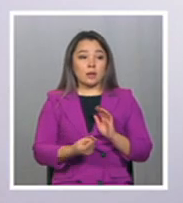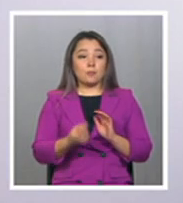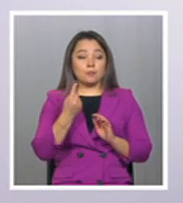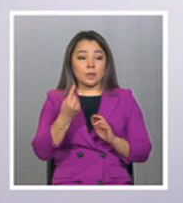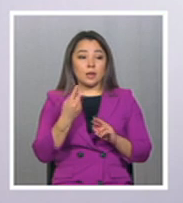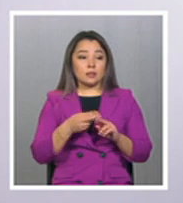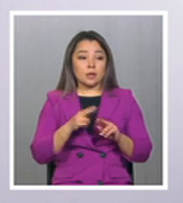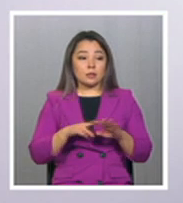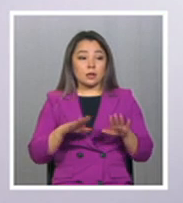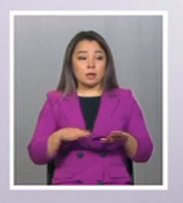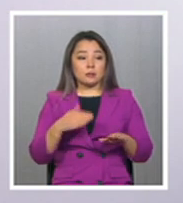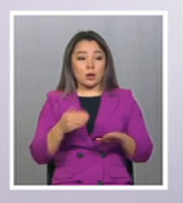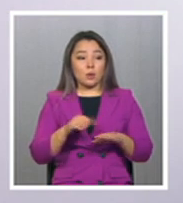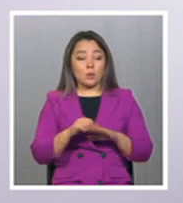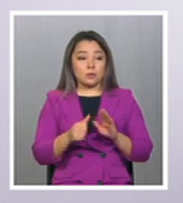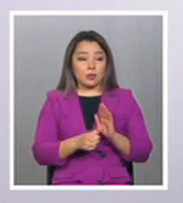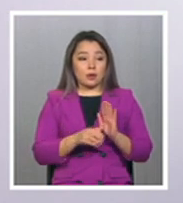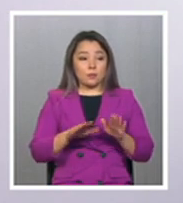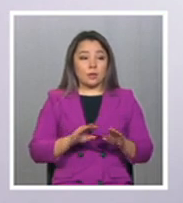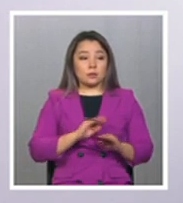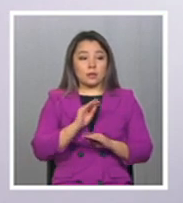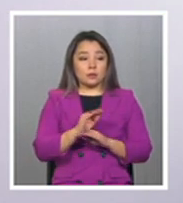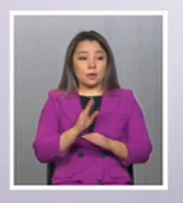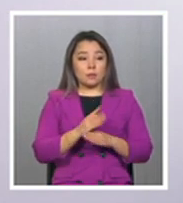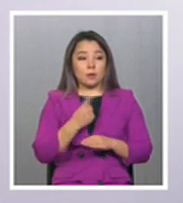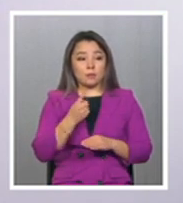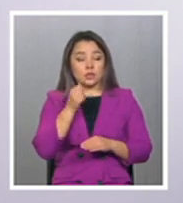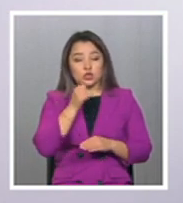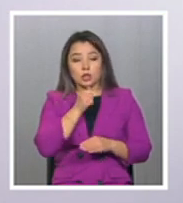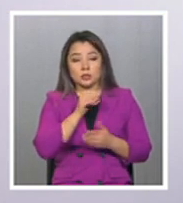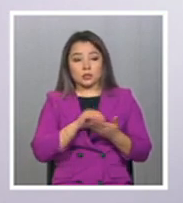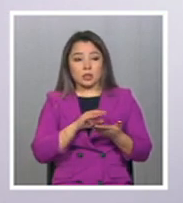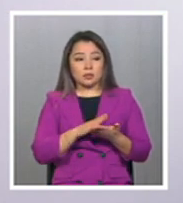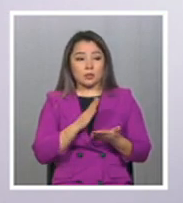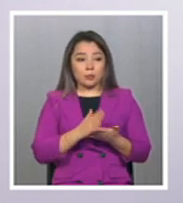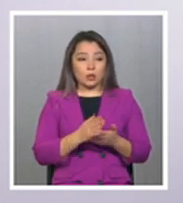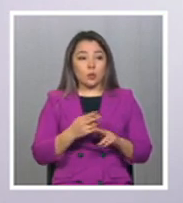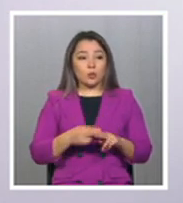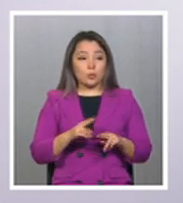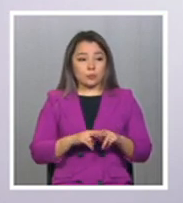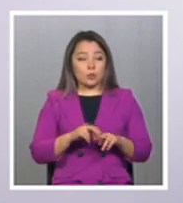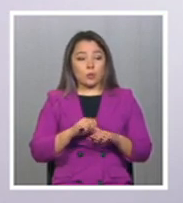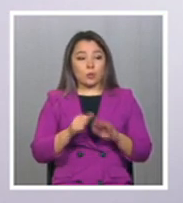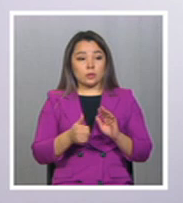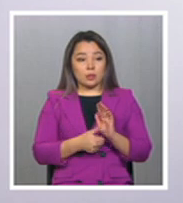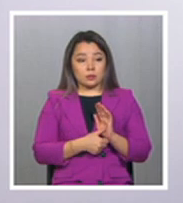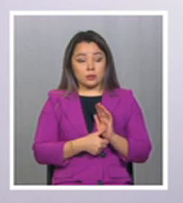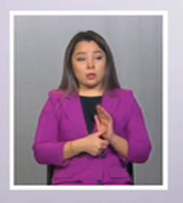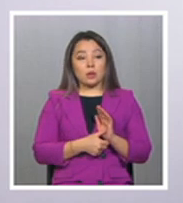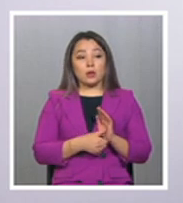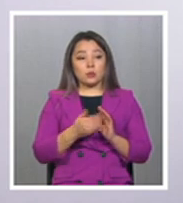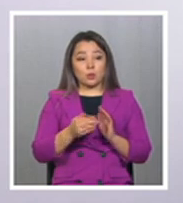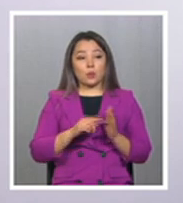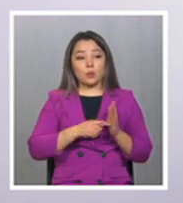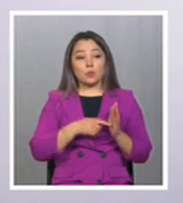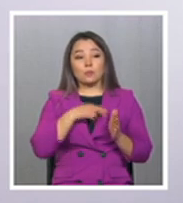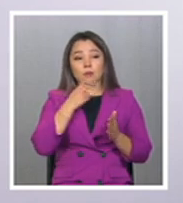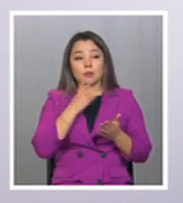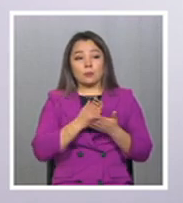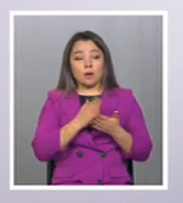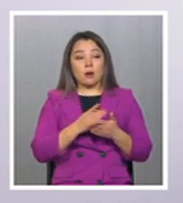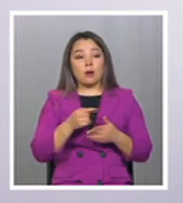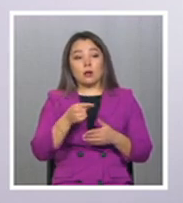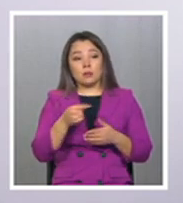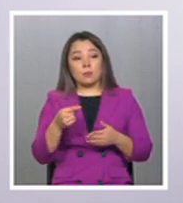16-ның астында, яғни бөлімінде жасырын 1 бар. Олай болса көбейтуді орындайық. Алымы мен